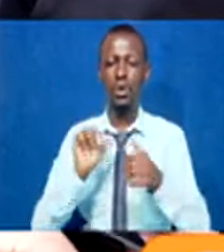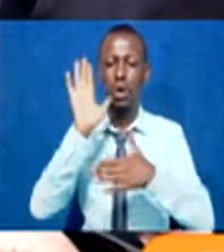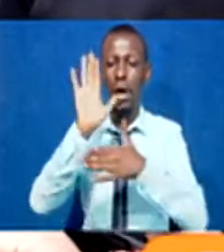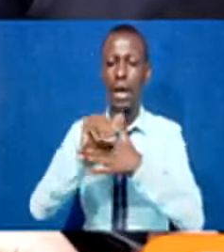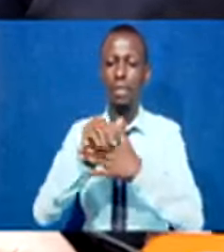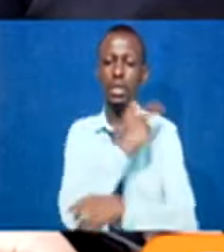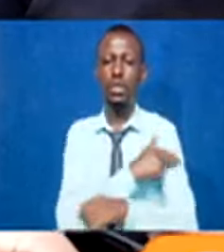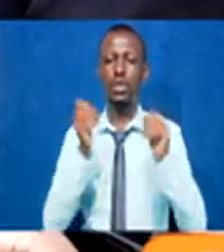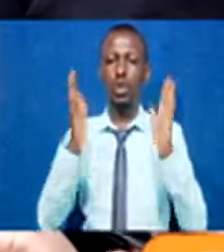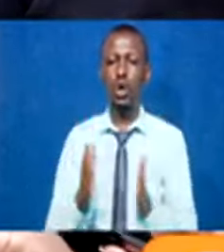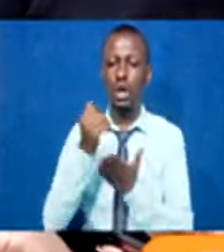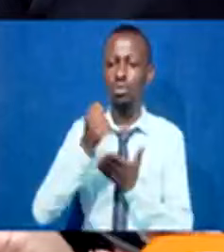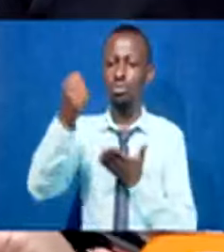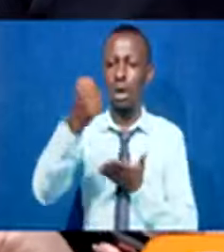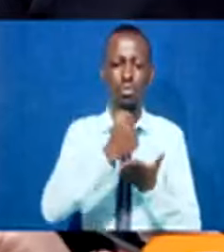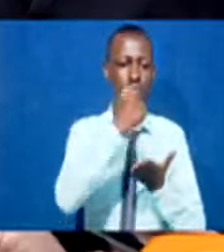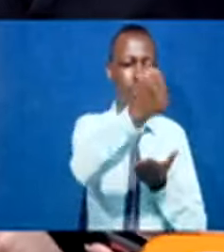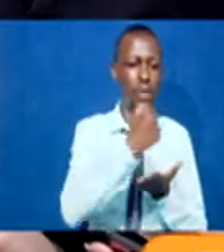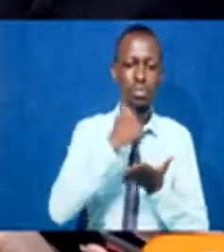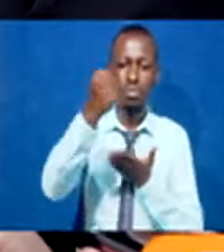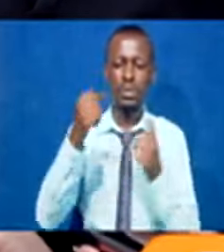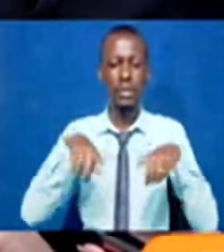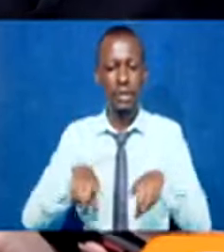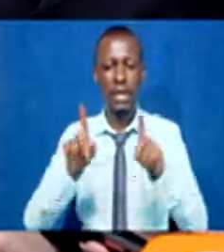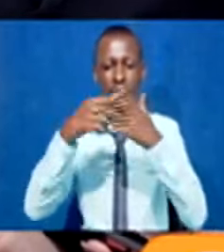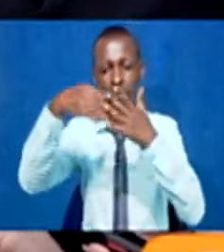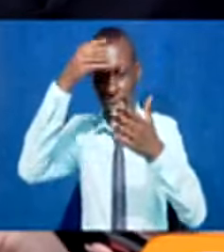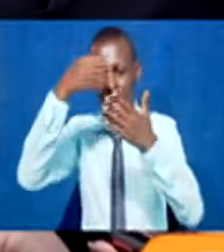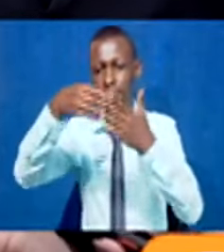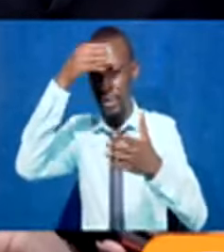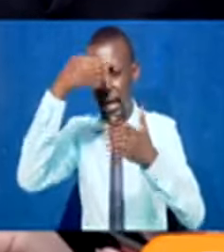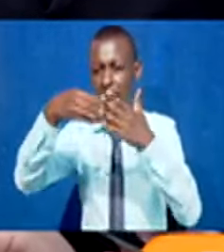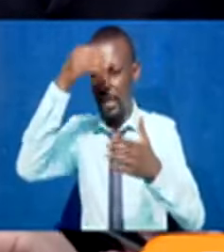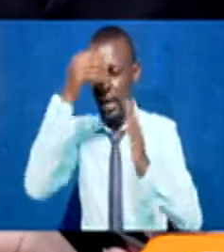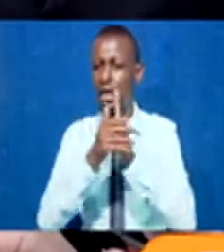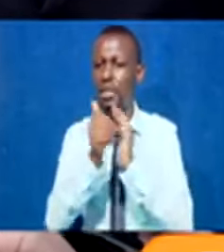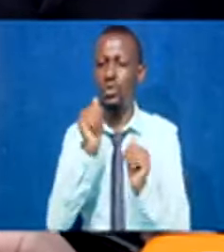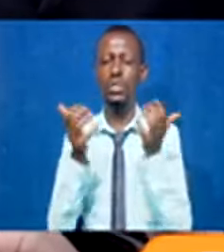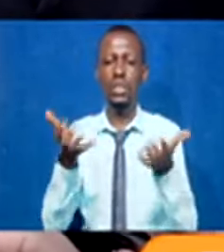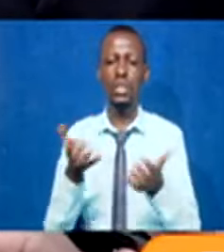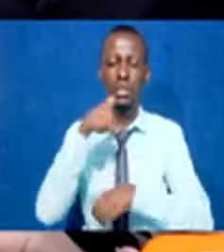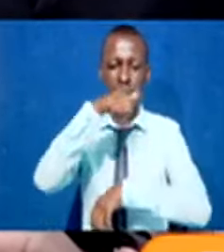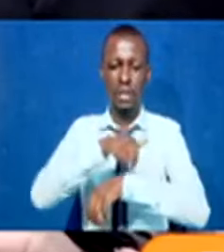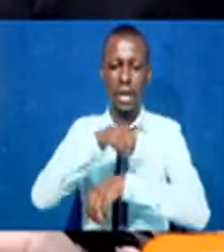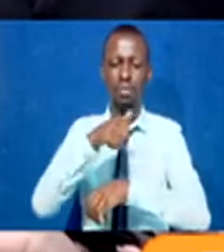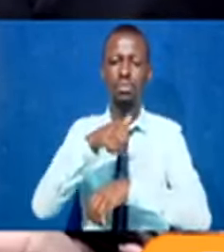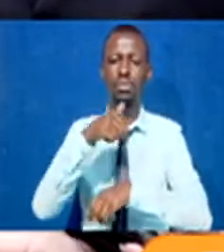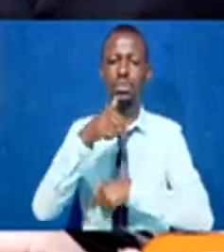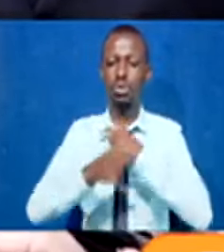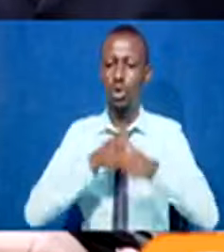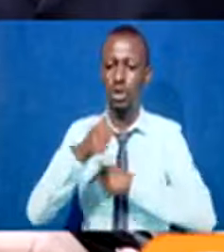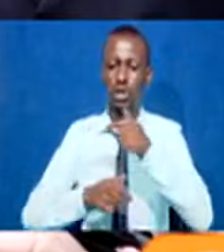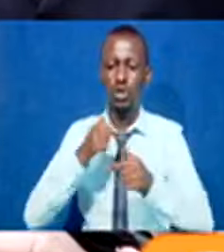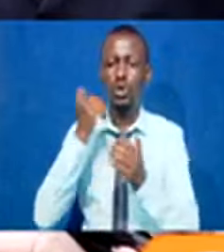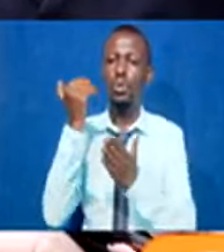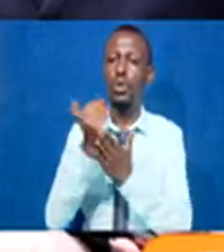be posted and for them to acquire the knowledge that they so need under that internship program. So the ministry